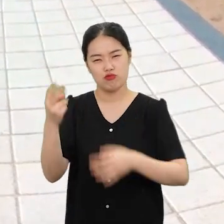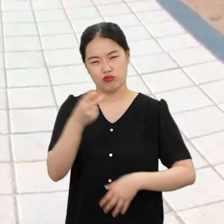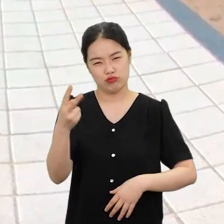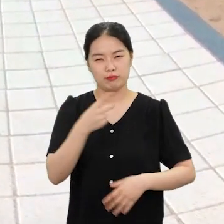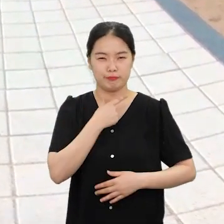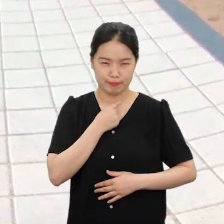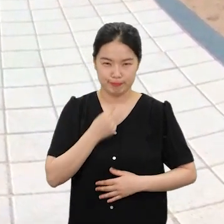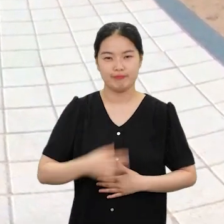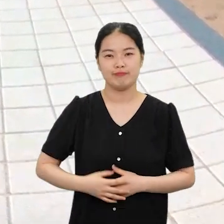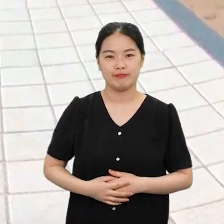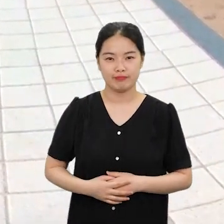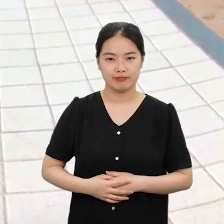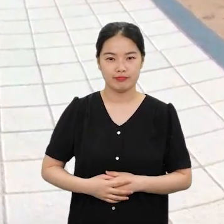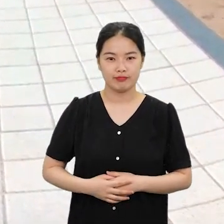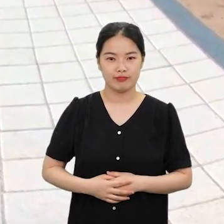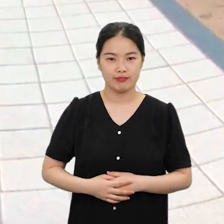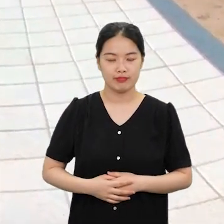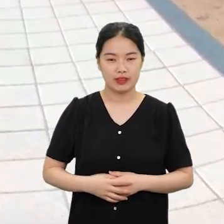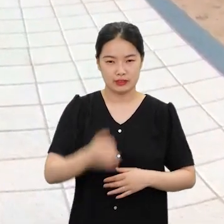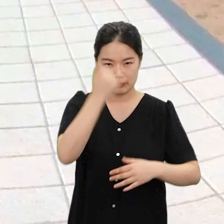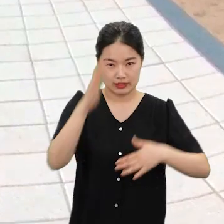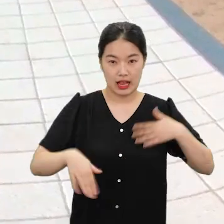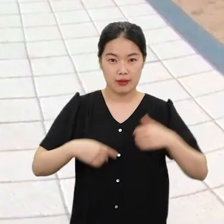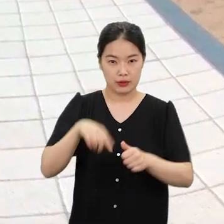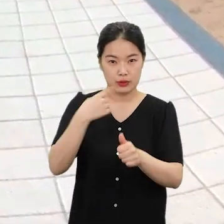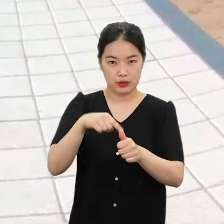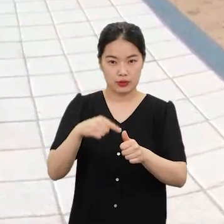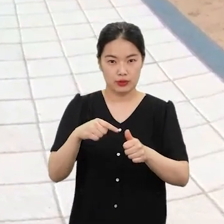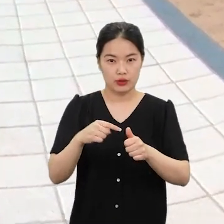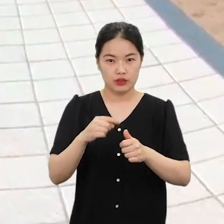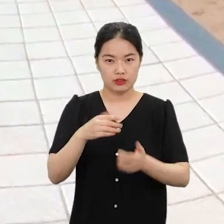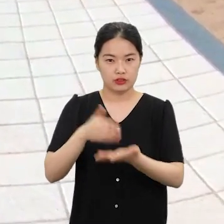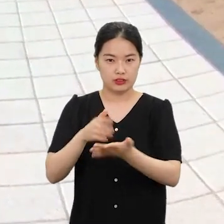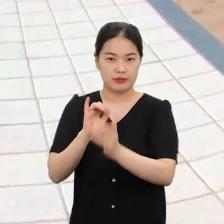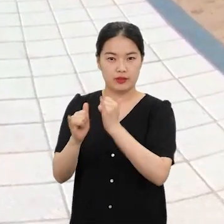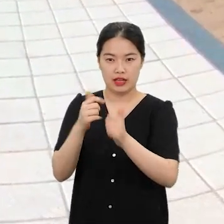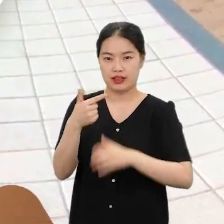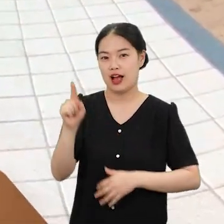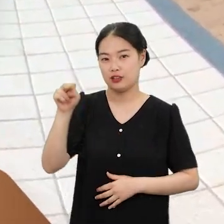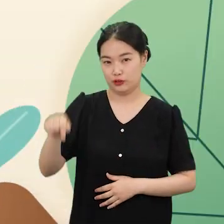좋겠습니다. 우리 충남 에디씨의 나순지였습니다.